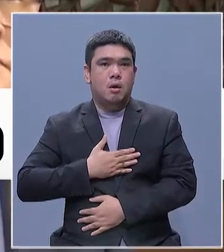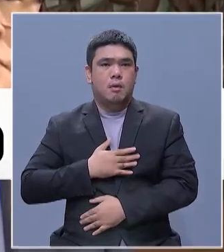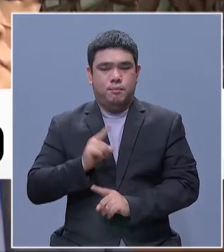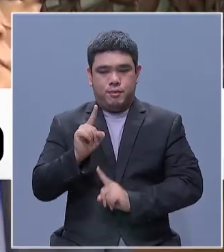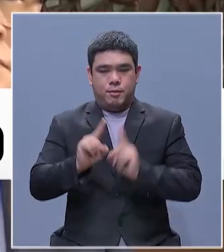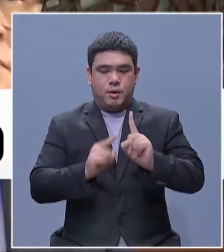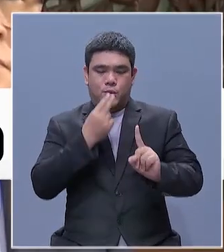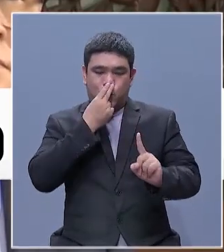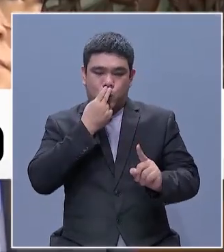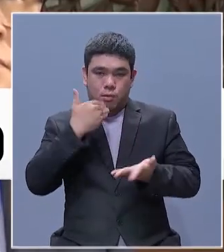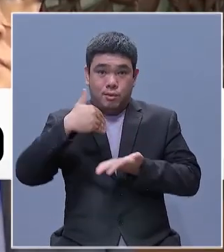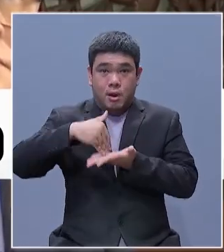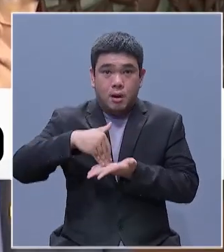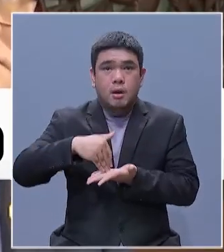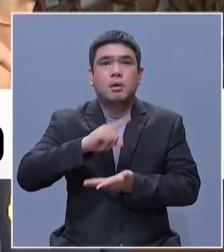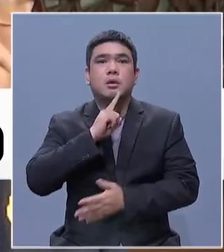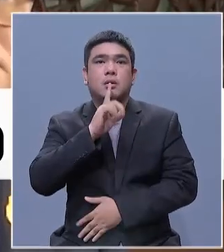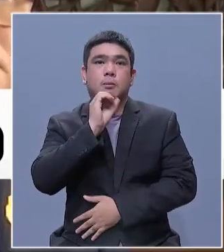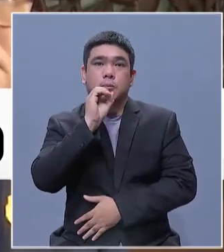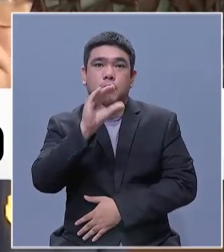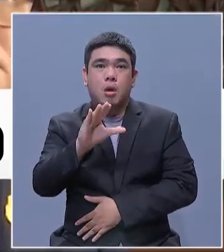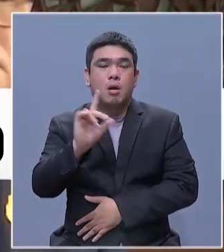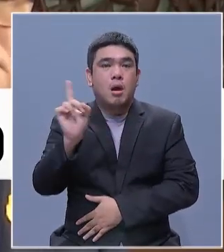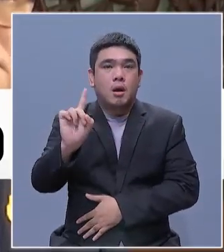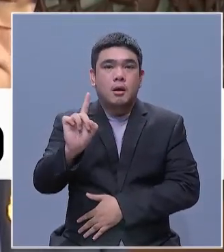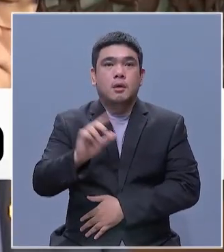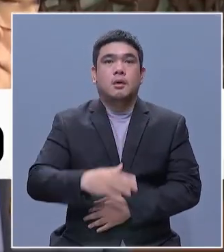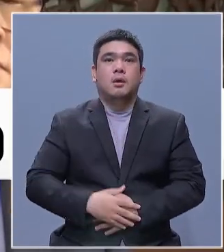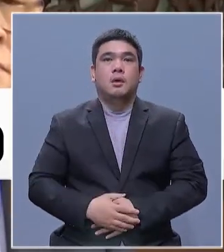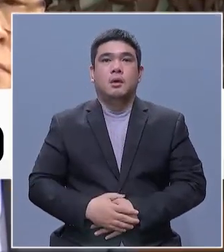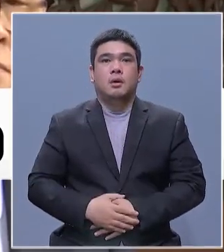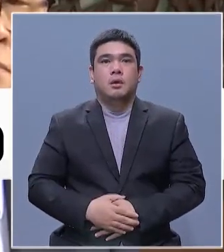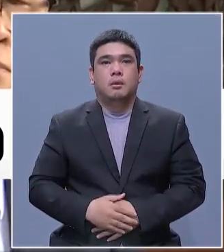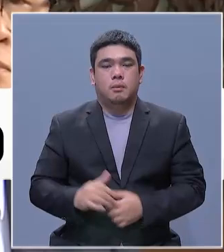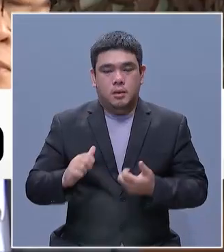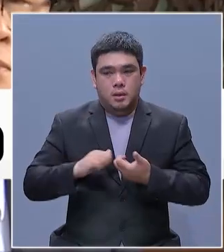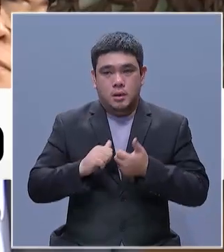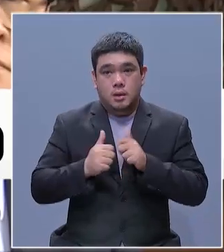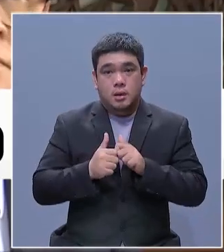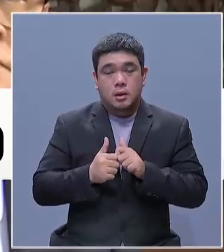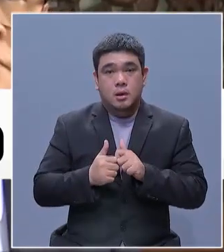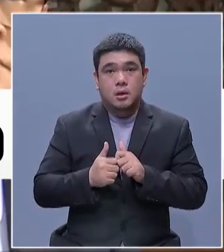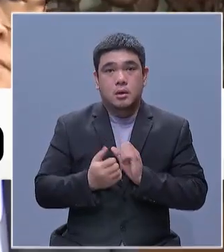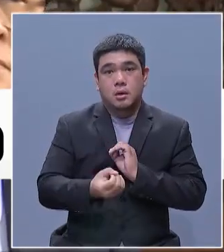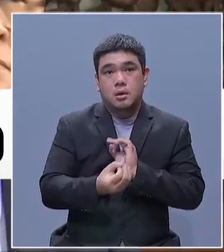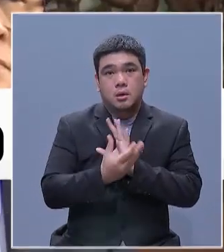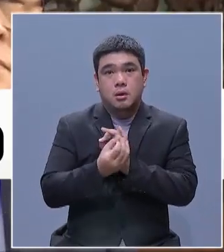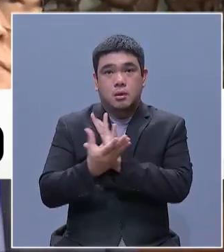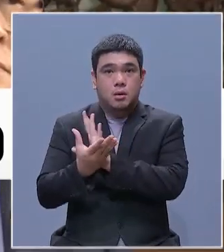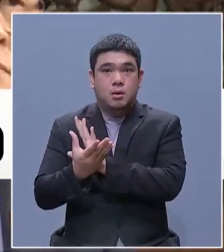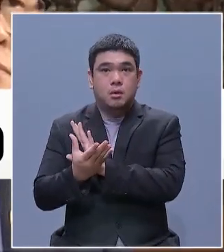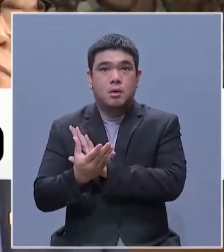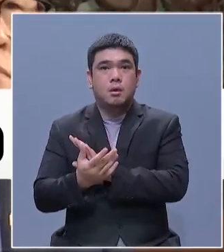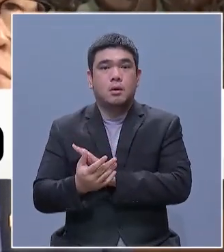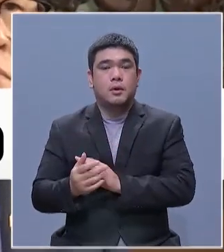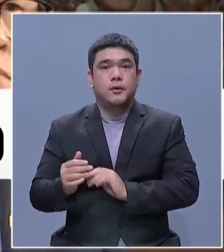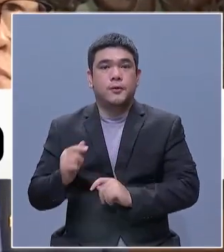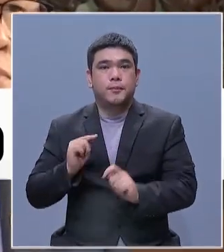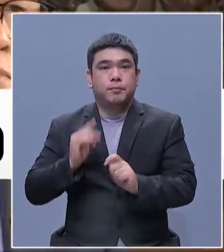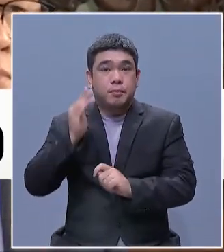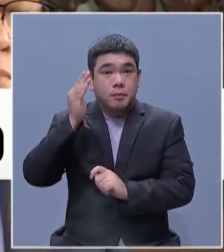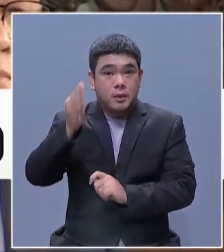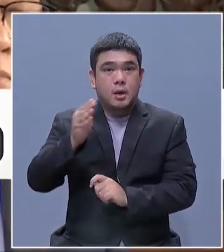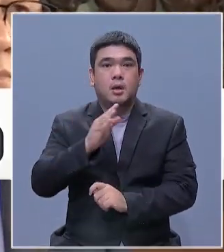เมินกันอีกทีนึงว่าต้องมีการแจ้งให้ทราบถึงประเด็นปัญหาที่มันจะลุกลามไปในระดับภูมิภาคซึ่งมีความเป็นไป